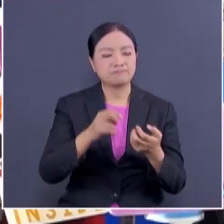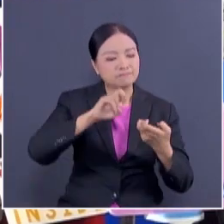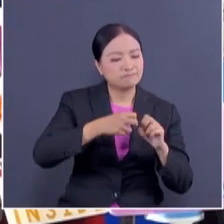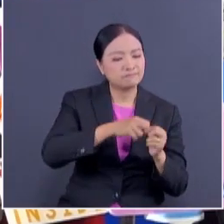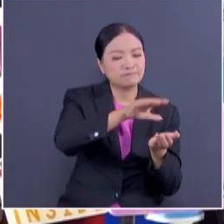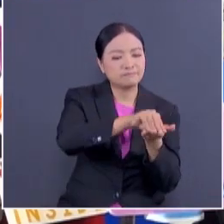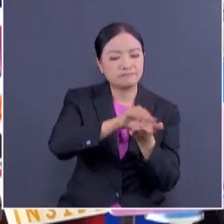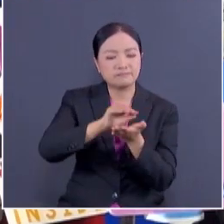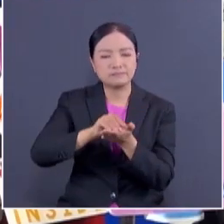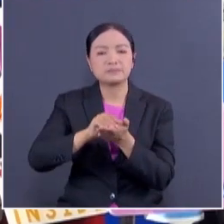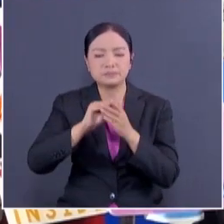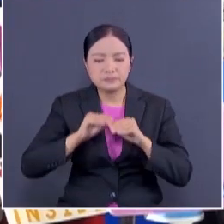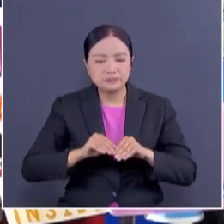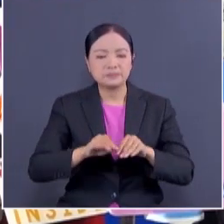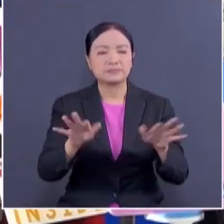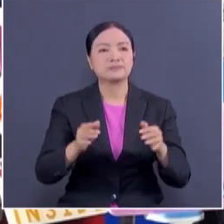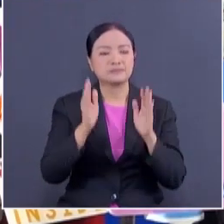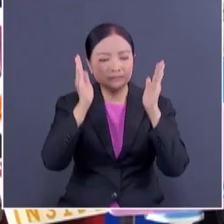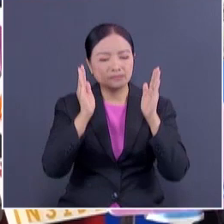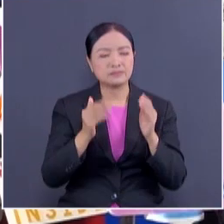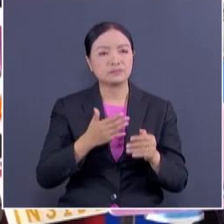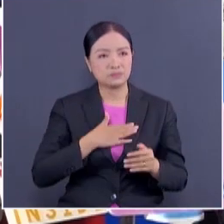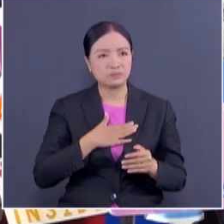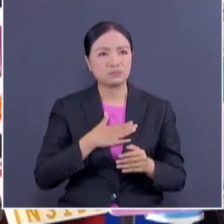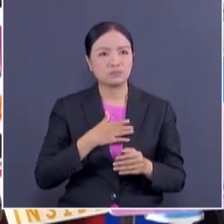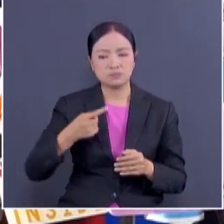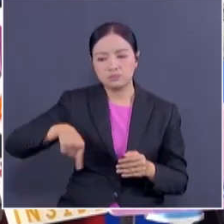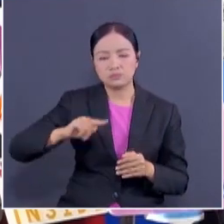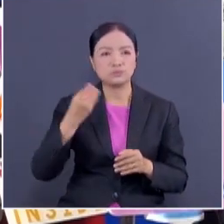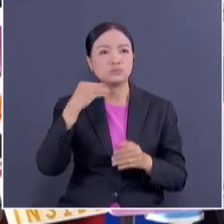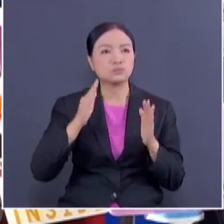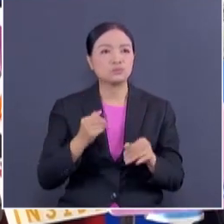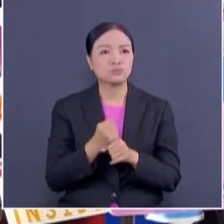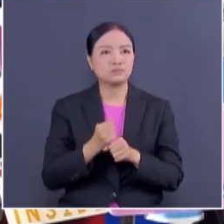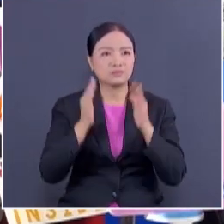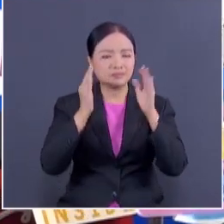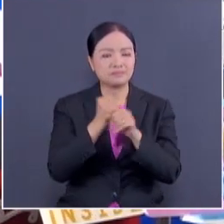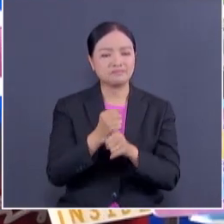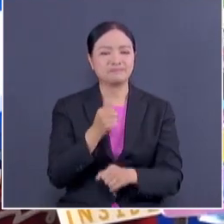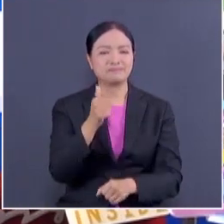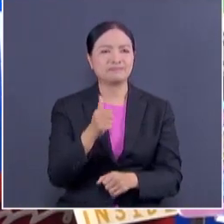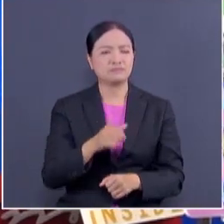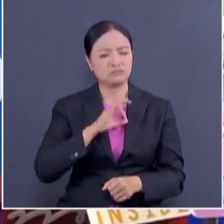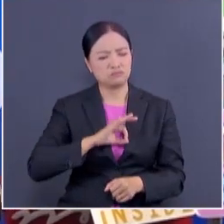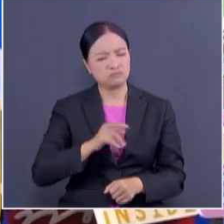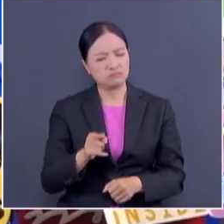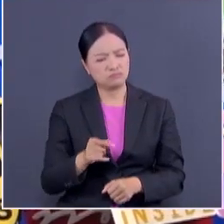าตรงนี้สะท้อนออกไปคือจริงๆเจตนาของผมกับทุกคนในออฟฟิศคือตั้งใจดีหมดเลยครับเราแค่รู้